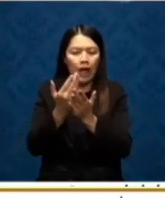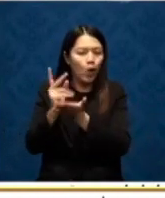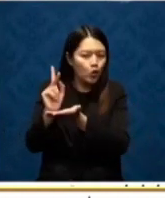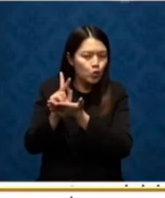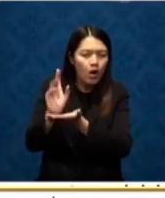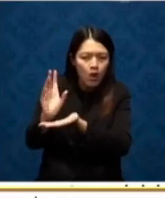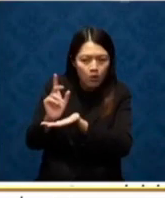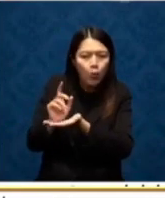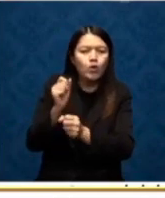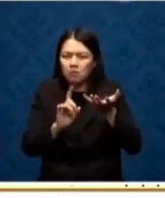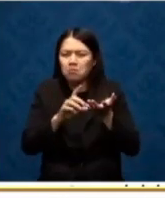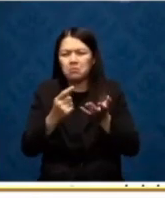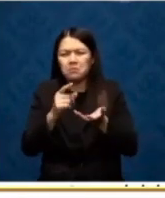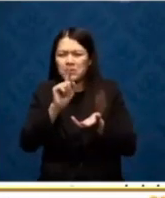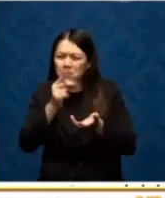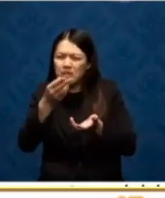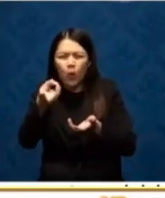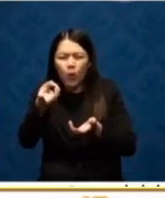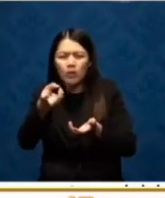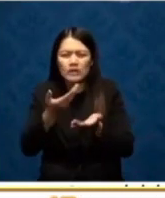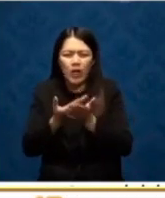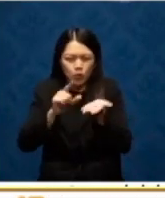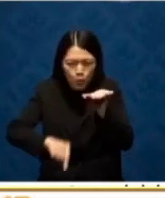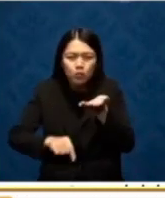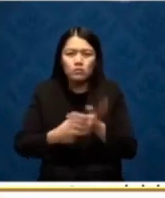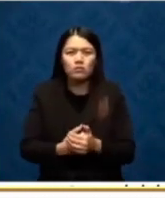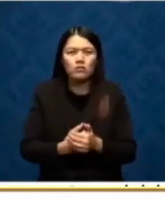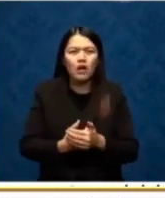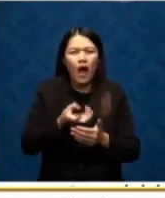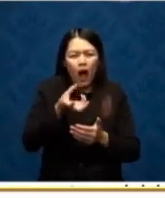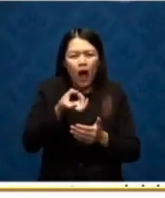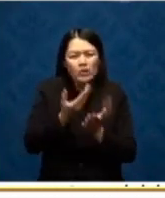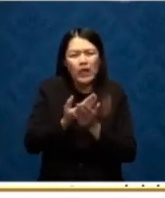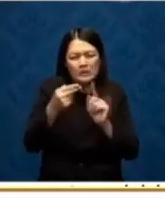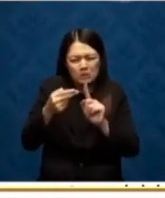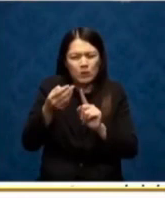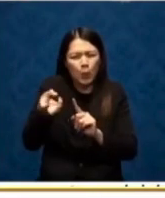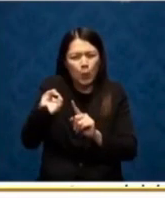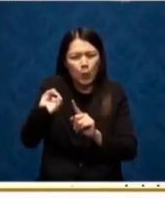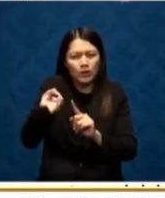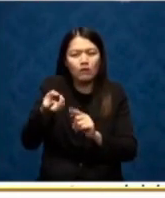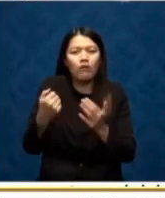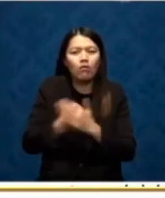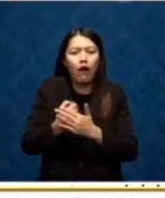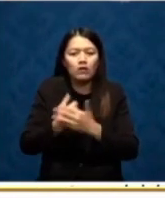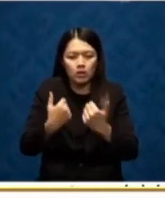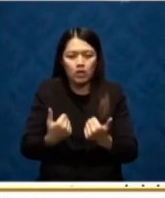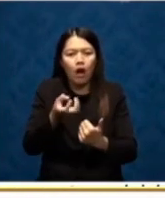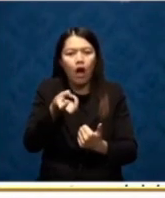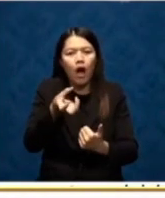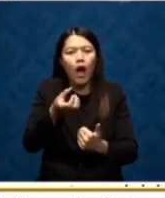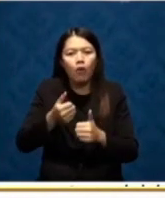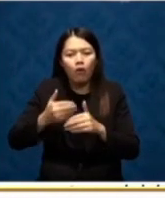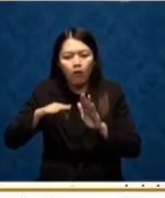กองทุนตรงนี้ให้ได้มากขึ้นใช่วระยะเวลาทผมเปผแทนประสบกวาปีนี้ราคาเข้าหมื่นกาบานี้แบจะไม่มีนะครับแต่น่าเสีดายตอนนี้รา